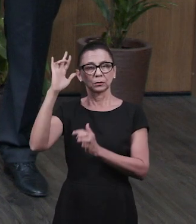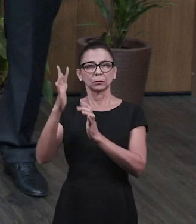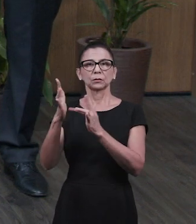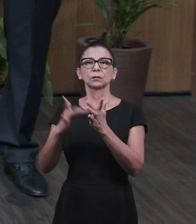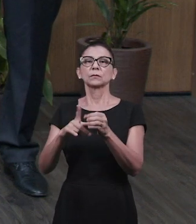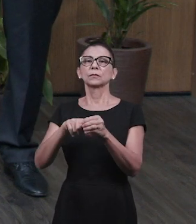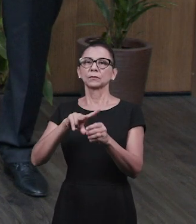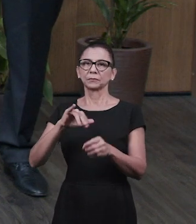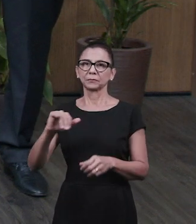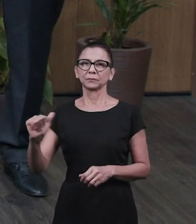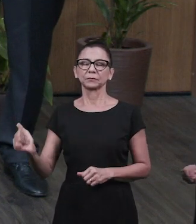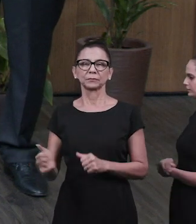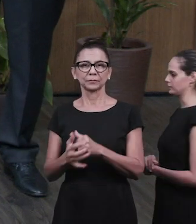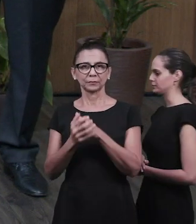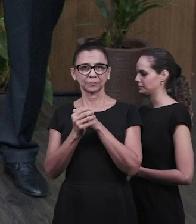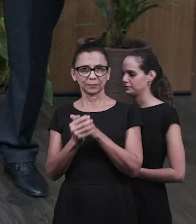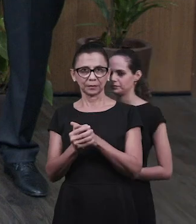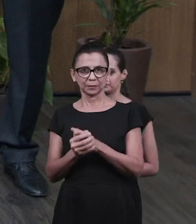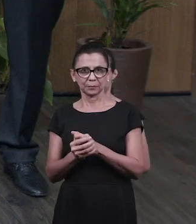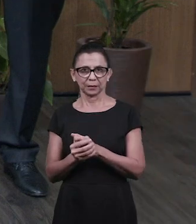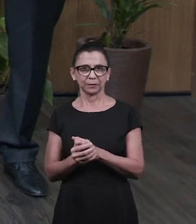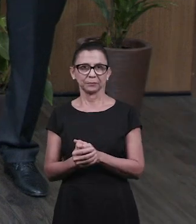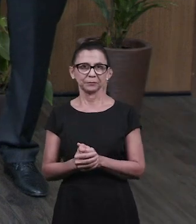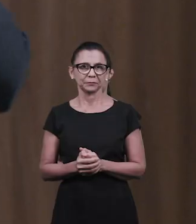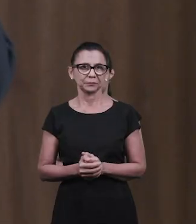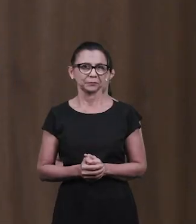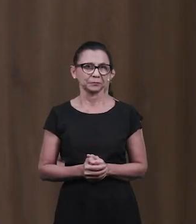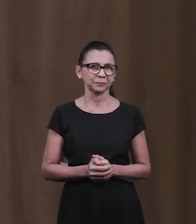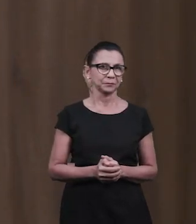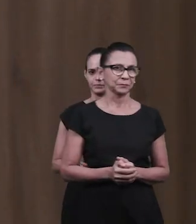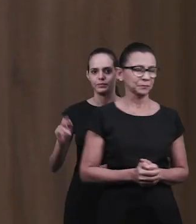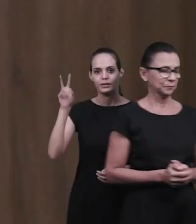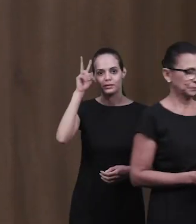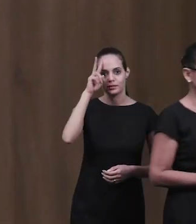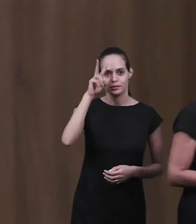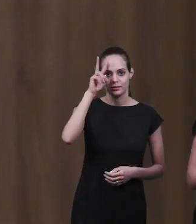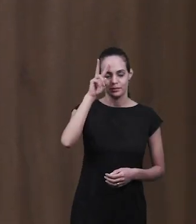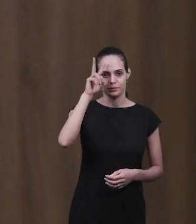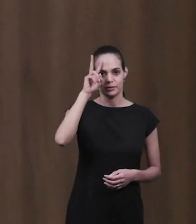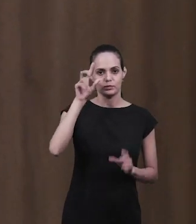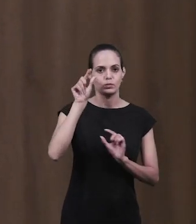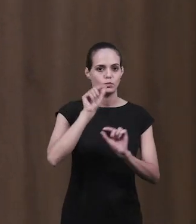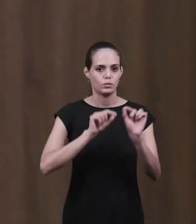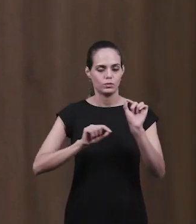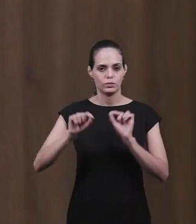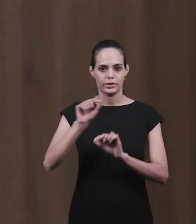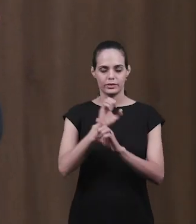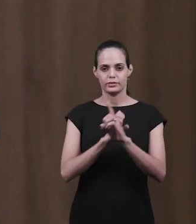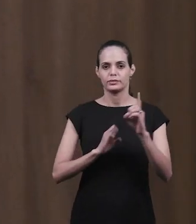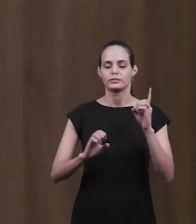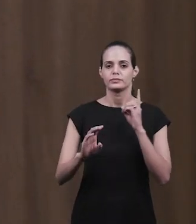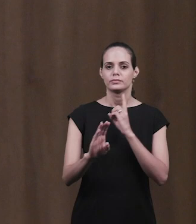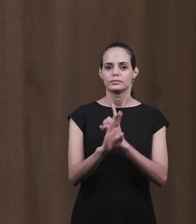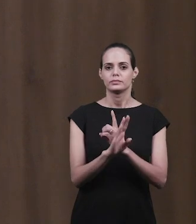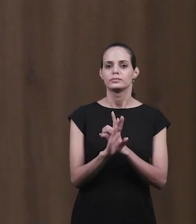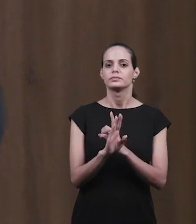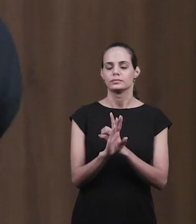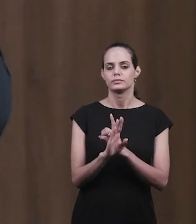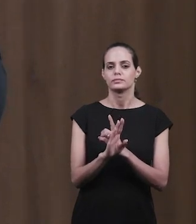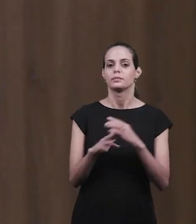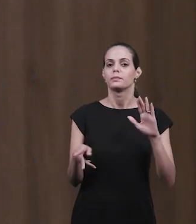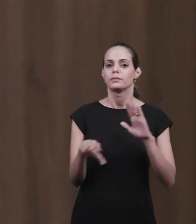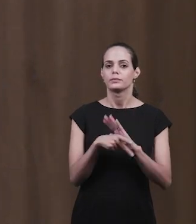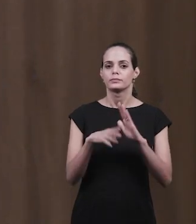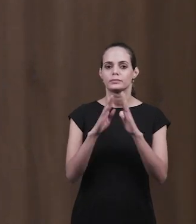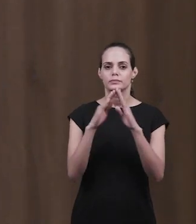Jésus vient. Amen. Gloire à Dieu. En rappelant que notre école biblique dominicale de l'Église